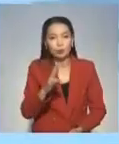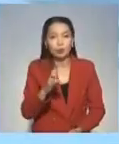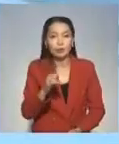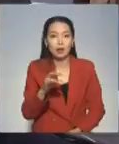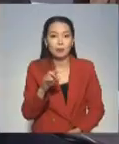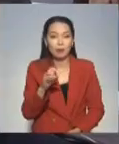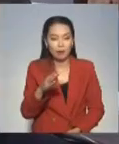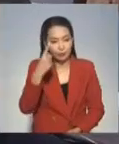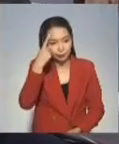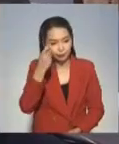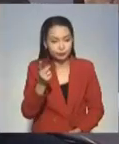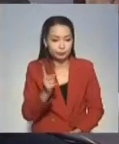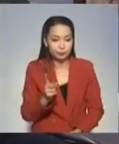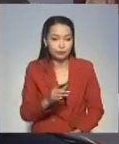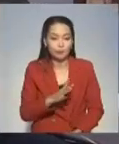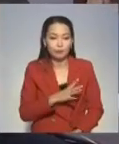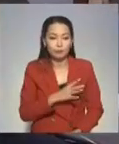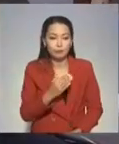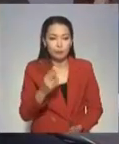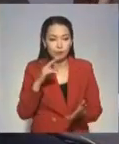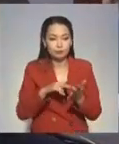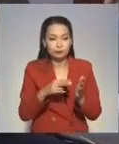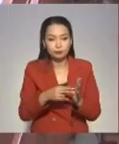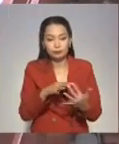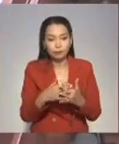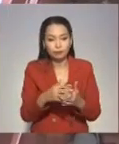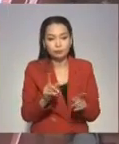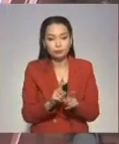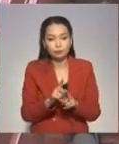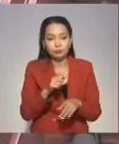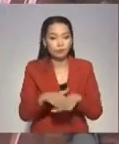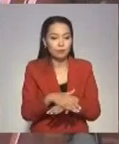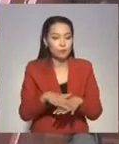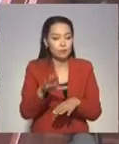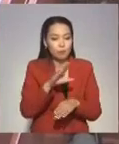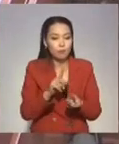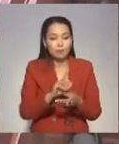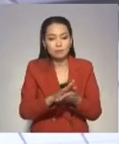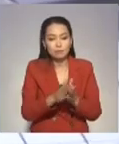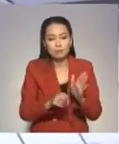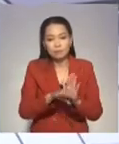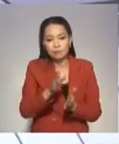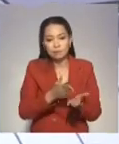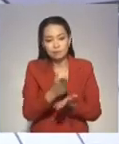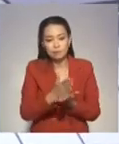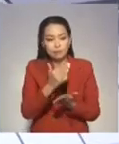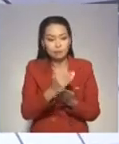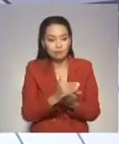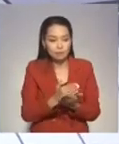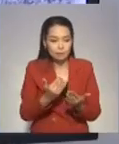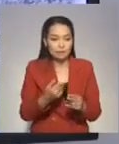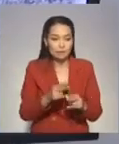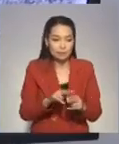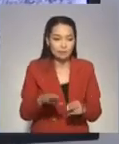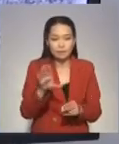жасады. Ауыл ел бесігі жобасы ауылдың гүлденуі мен тұрғындарының өмір сапасын жақсартуға бағытталған. Бағдарлама аясында былтыр